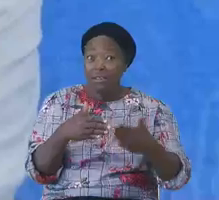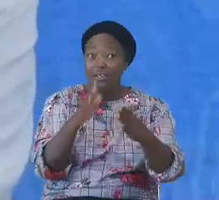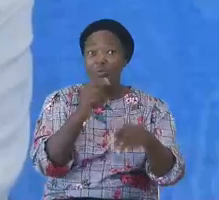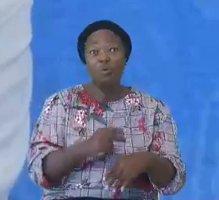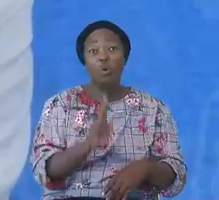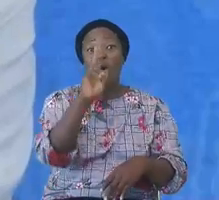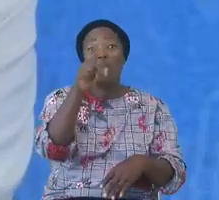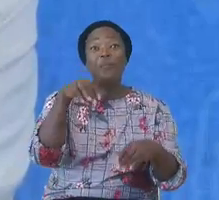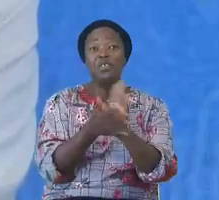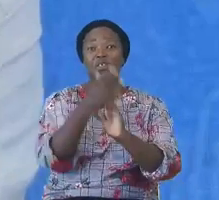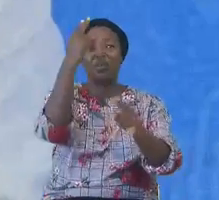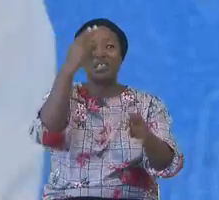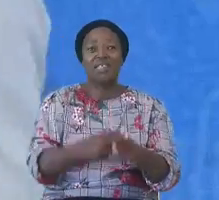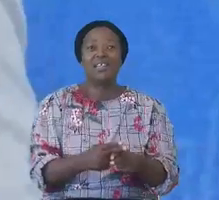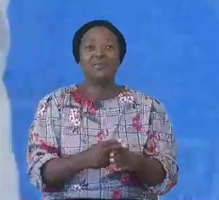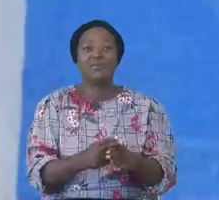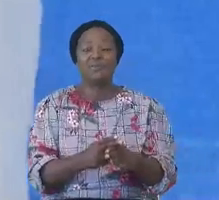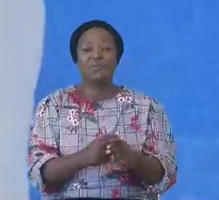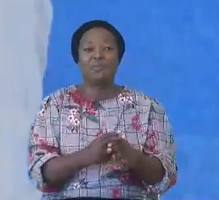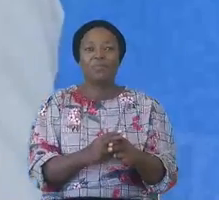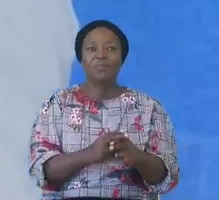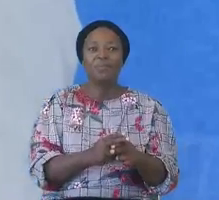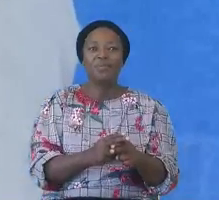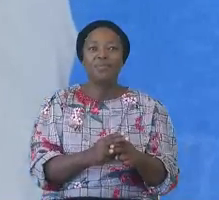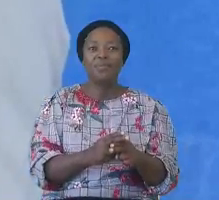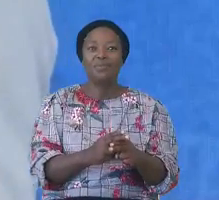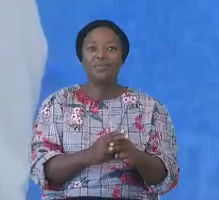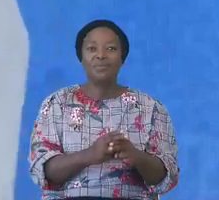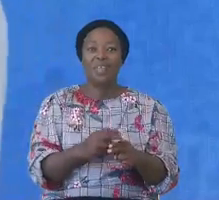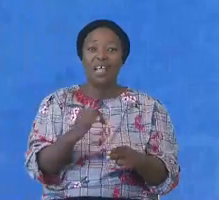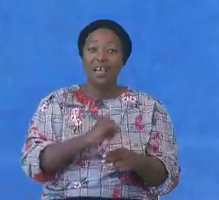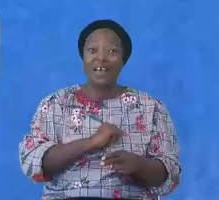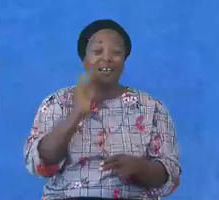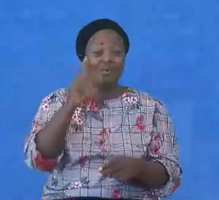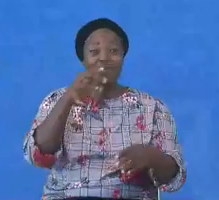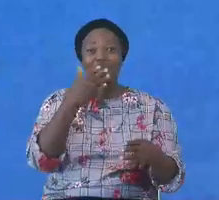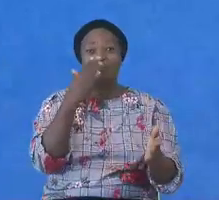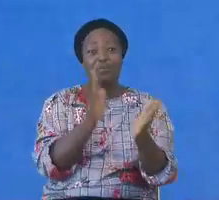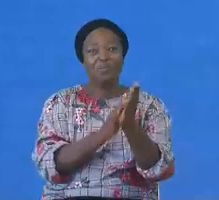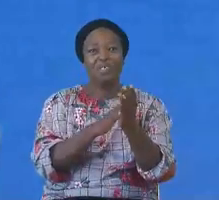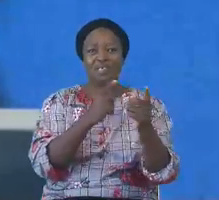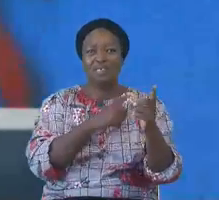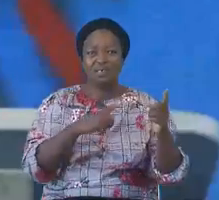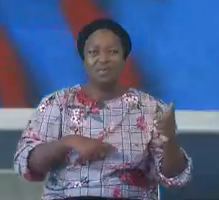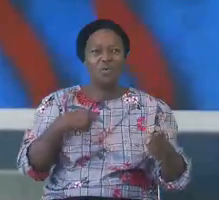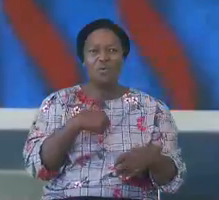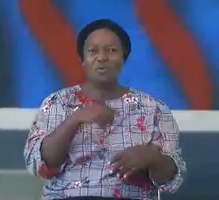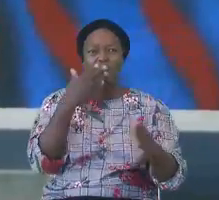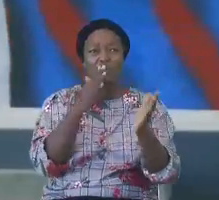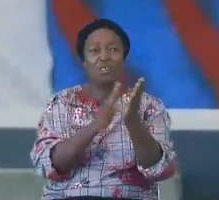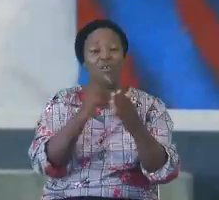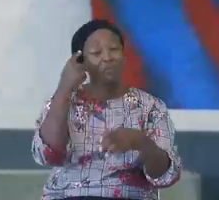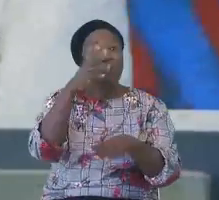encouragent. Amen doyo. Et vous élèvent au nom de Jésus.